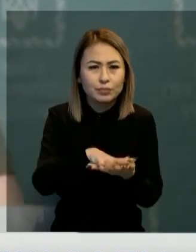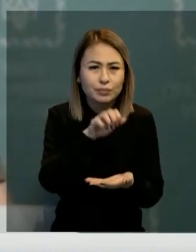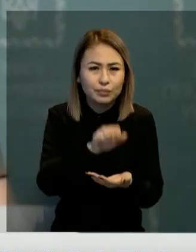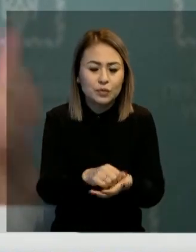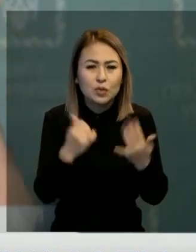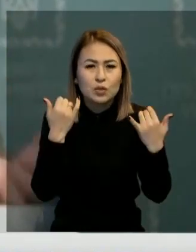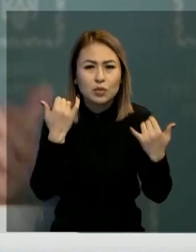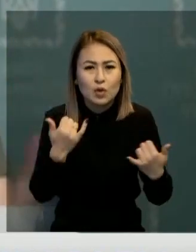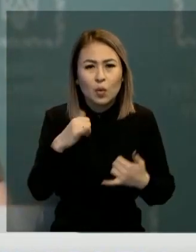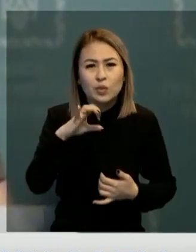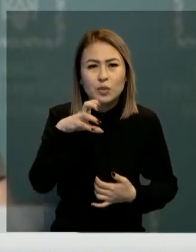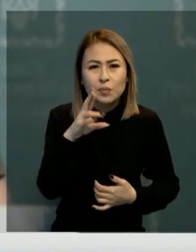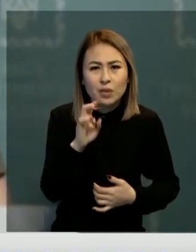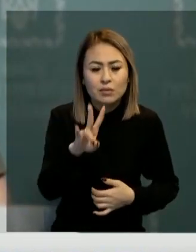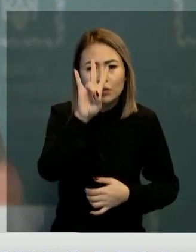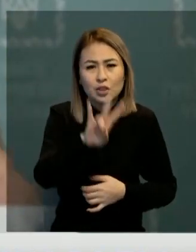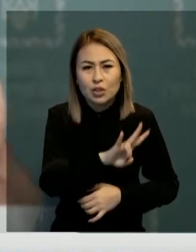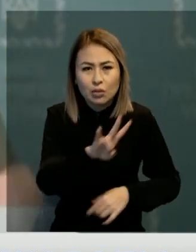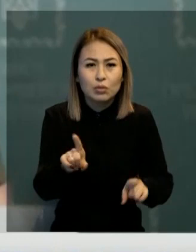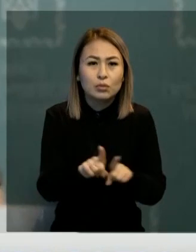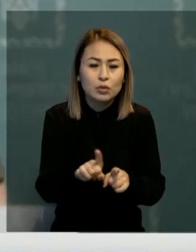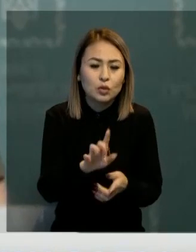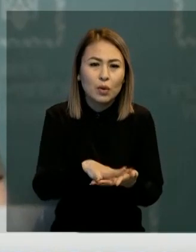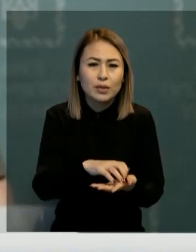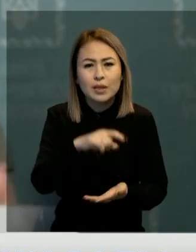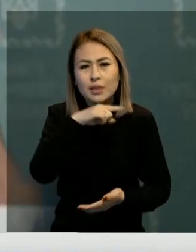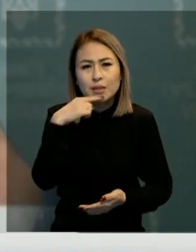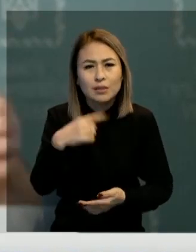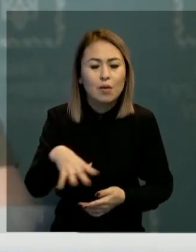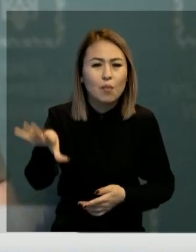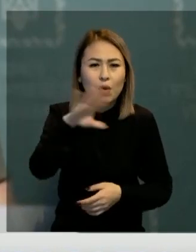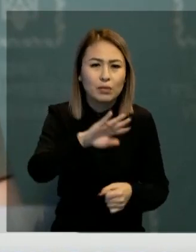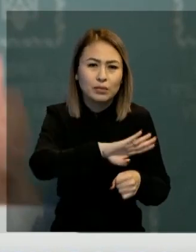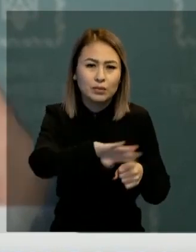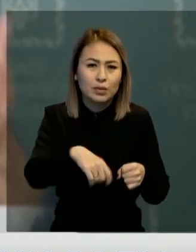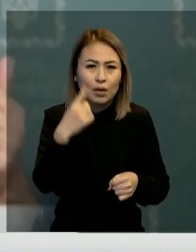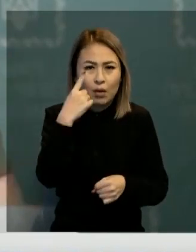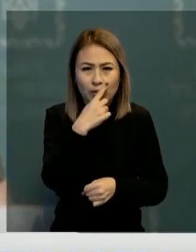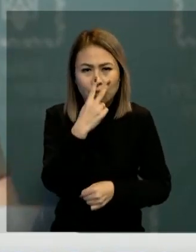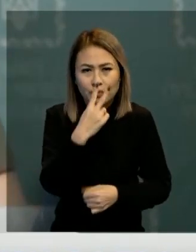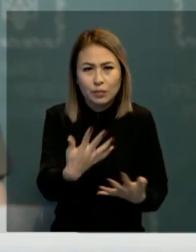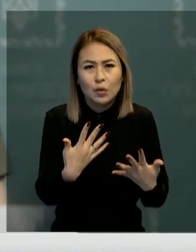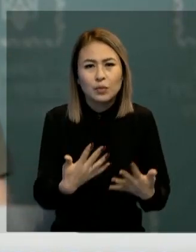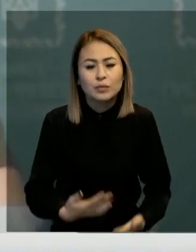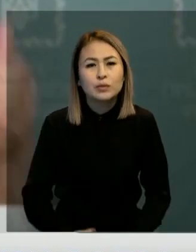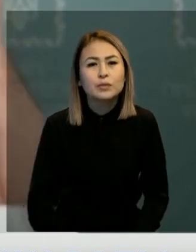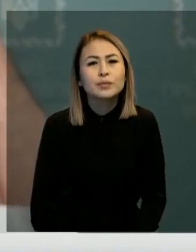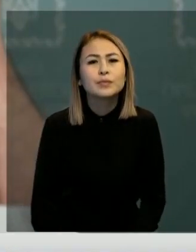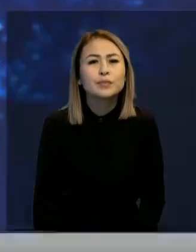Харьковте Успенск шіркеуі талқандалды. Ресей мұның бәрін сіздердің көз алдарыңызда істеп жатыр.